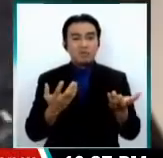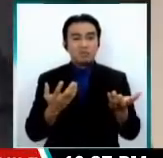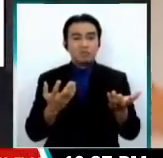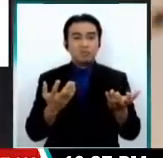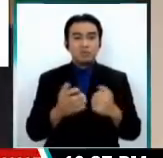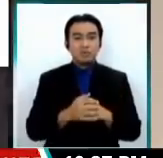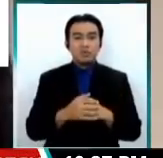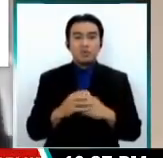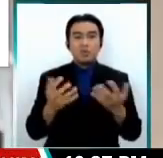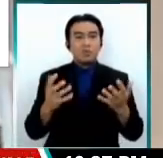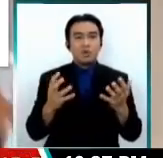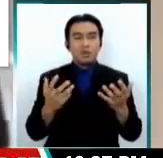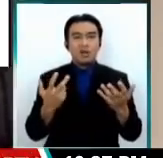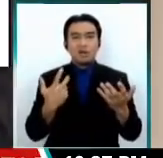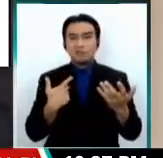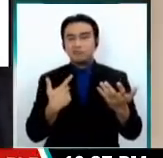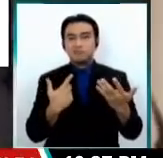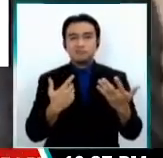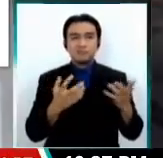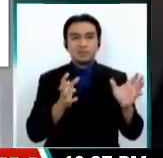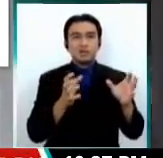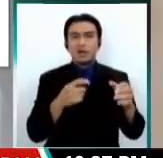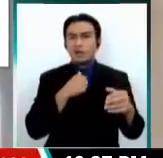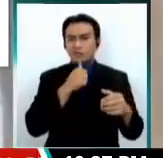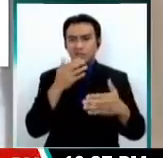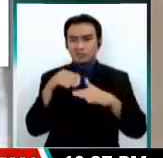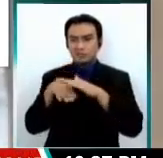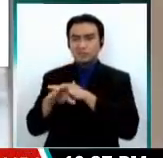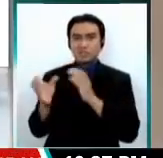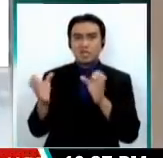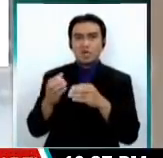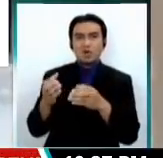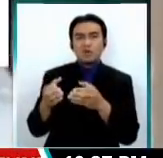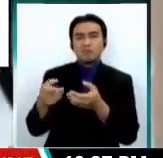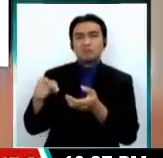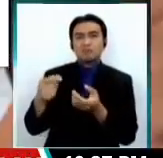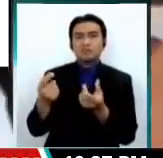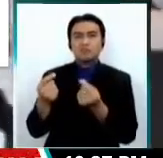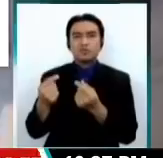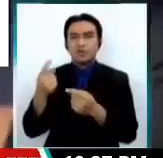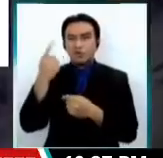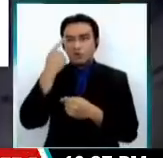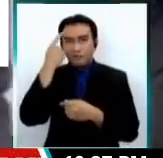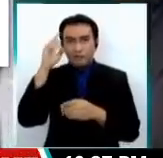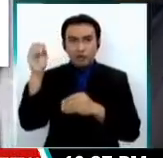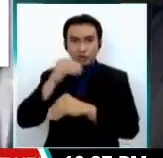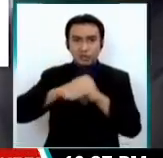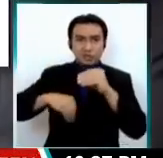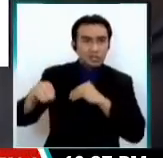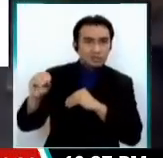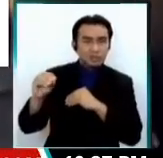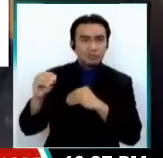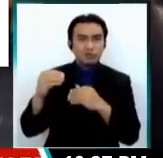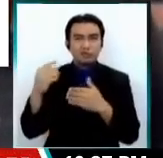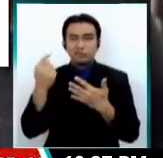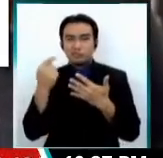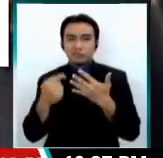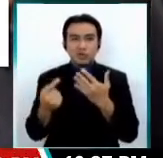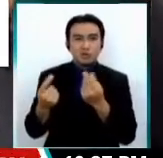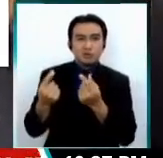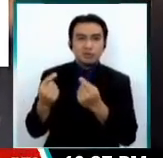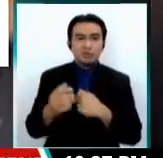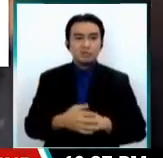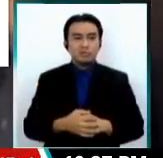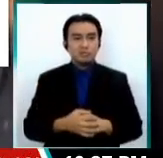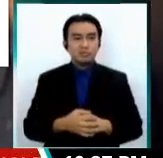I entered this race not to play any of this substitution. What if Mayor Sara runs for president? Then